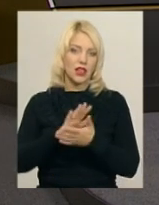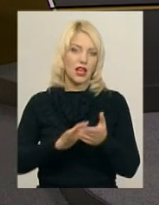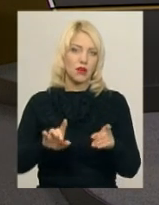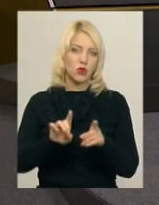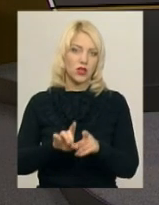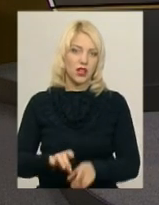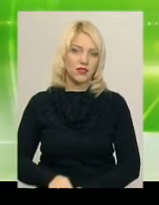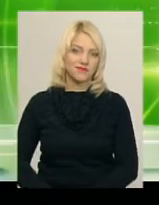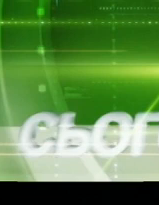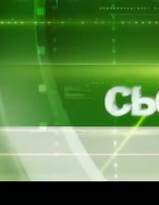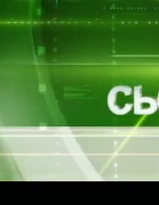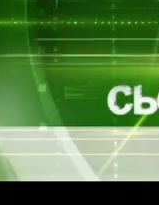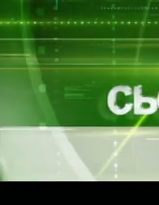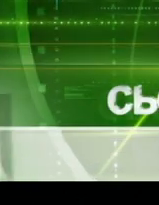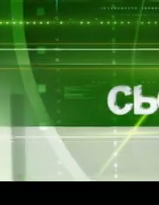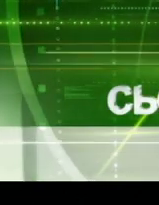таке.